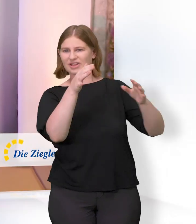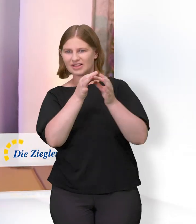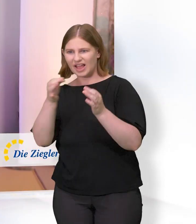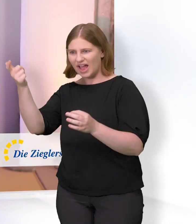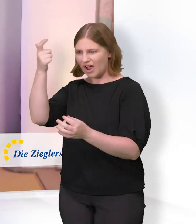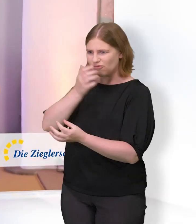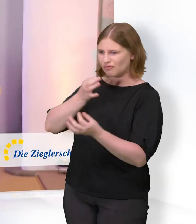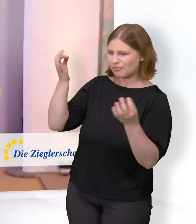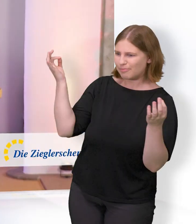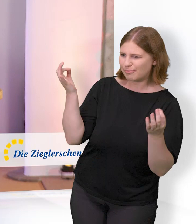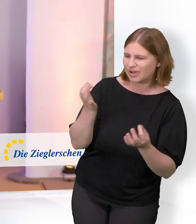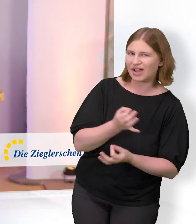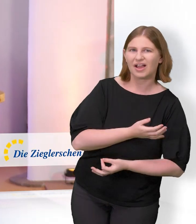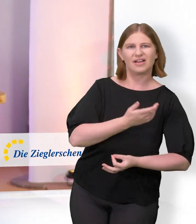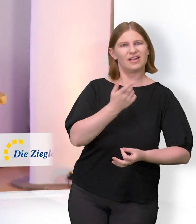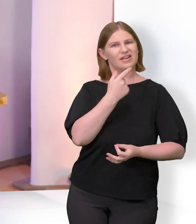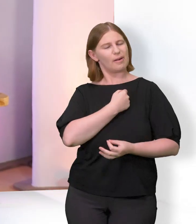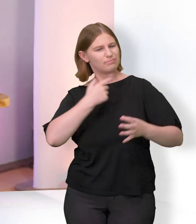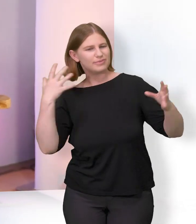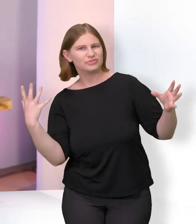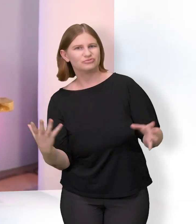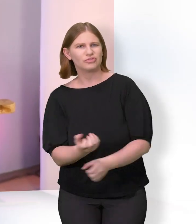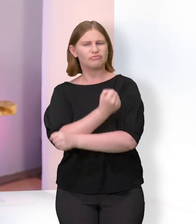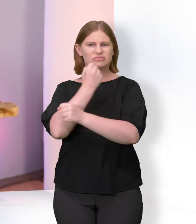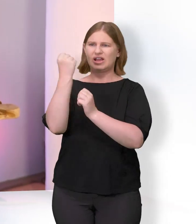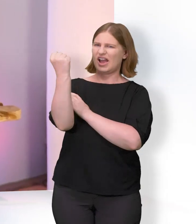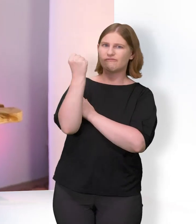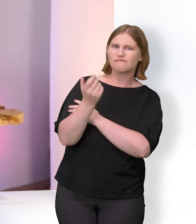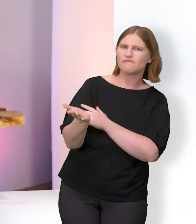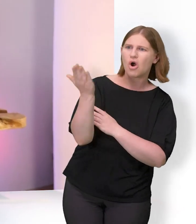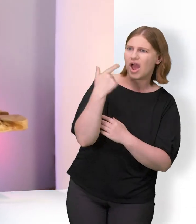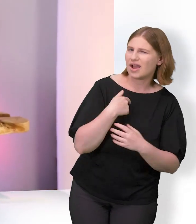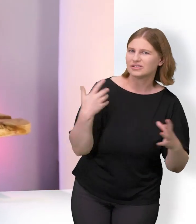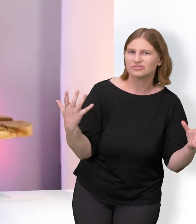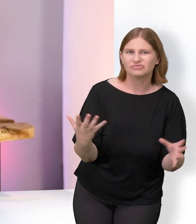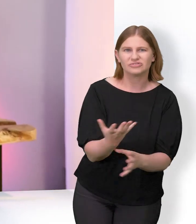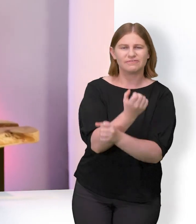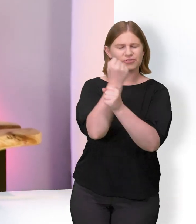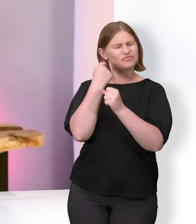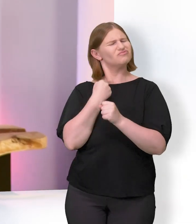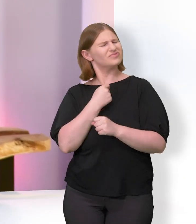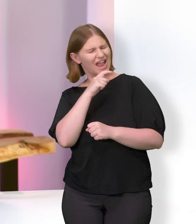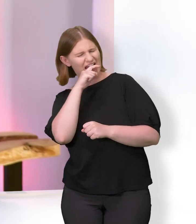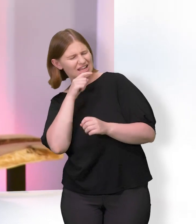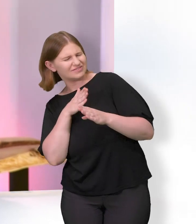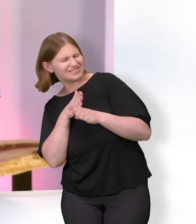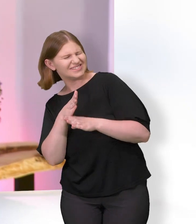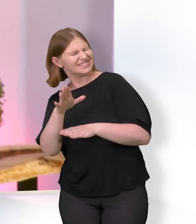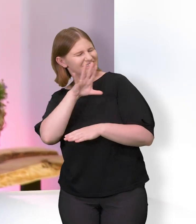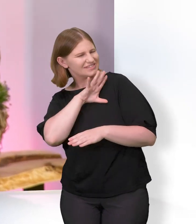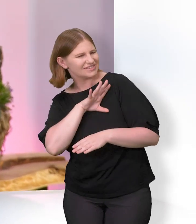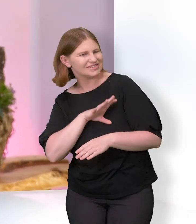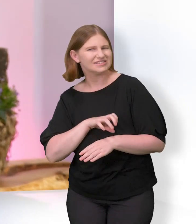nicht ohne mich geschafft. Doch mit welcher Kraft halt ich durch, bin durch, ist